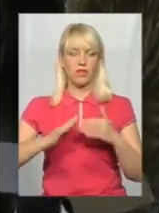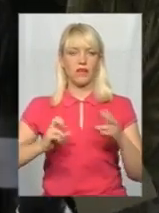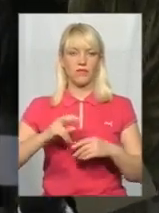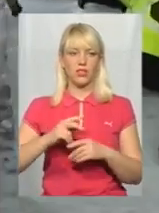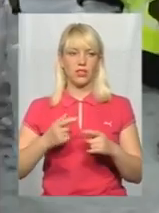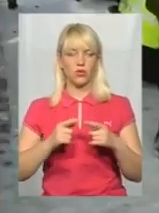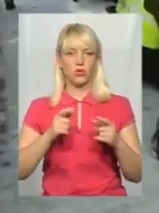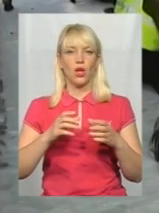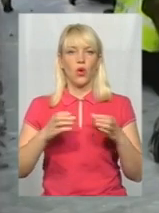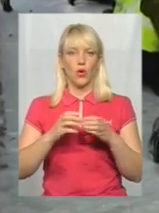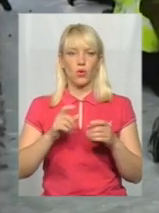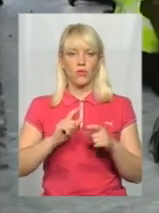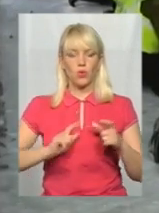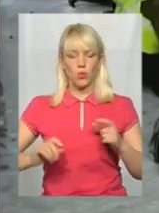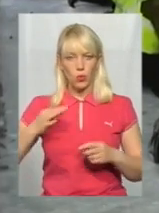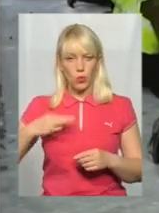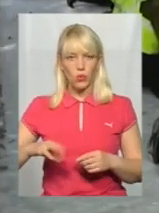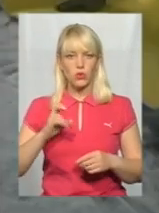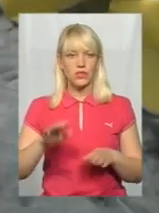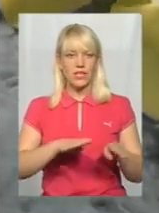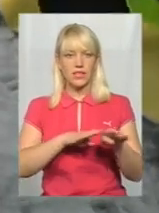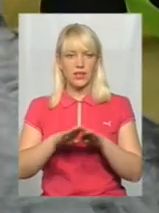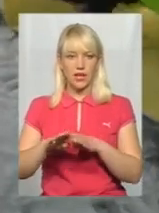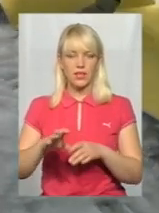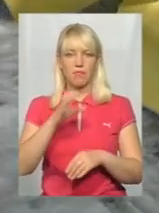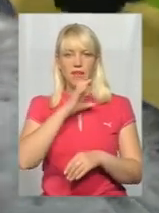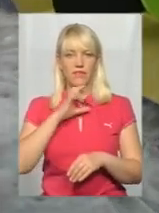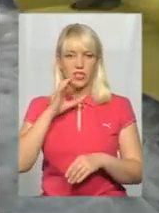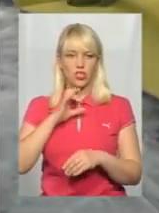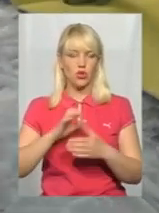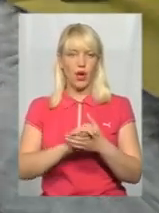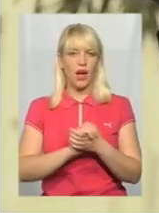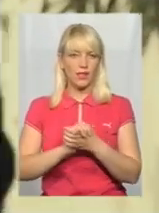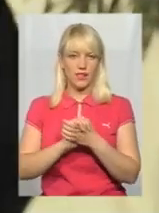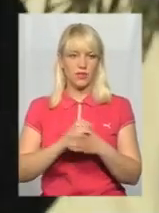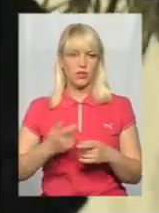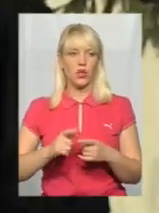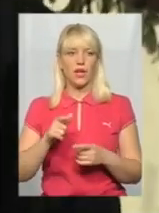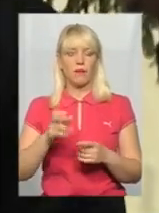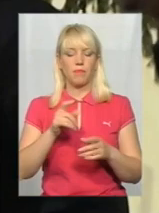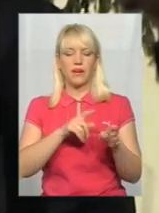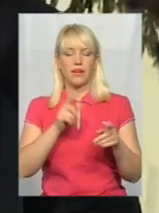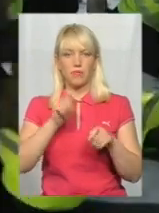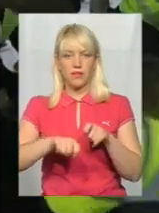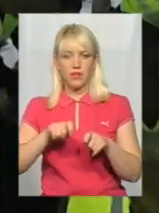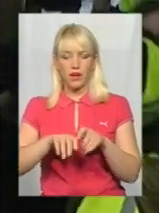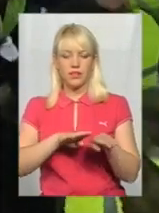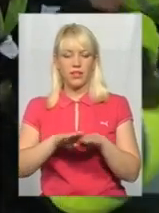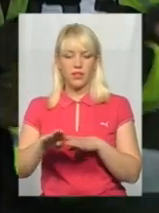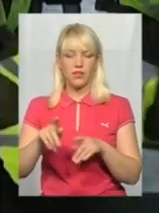підготовки військових за стандартами Північно-Атлантичного альянсу. Перевіряють бійців на рівень фізичної підготовки. За інструкторів тут